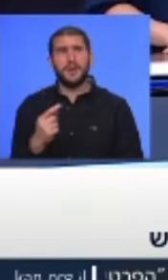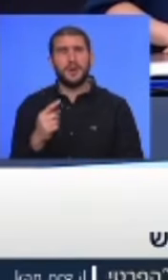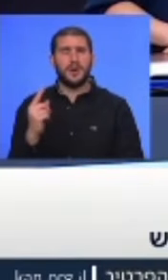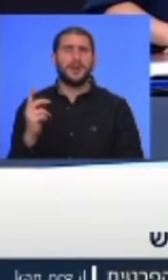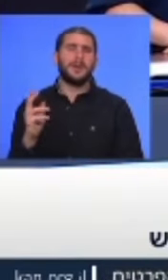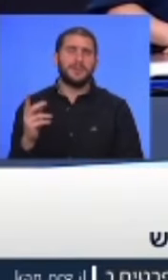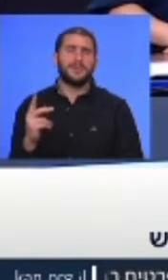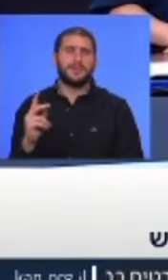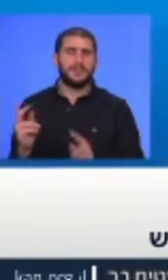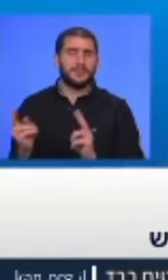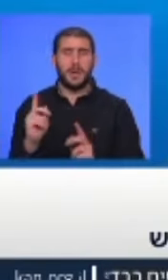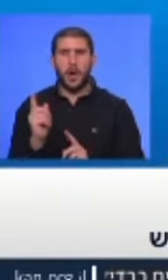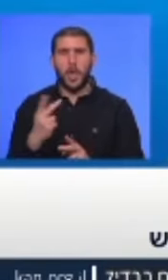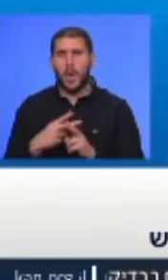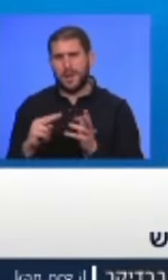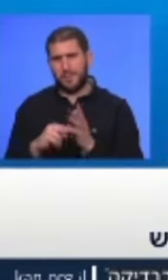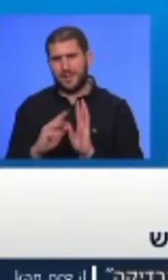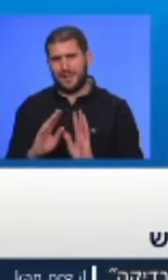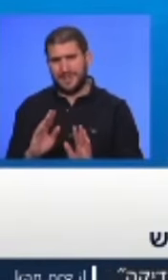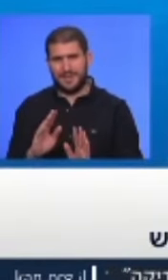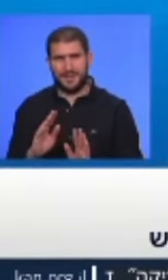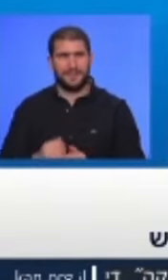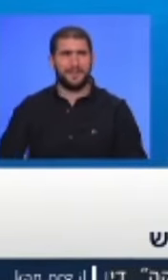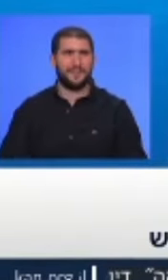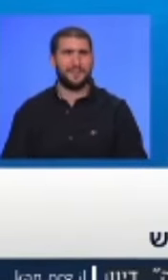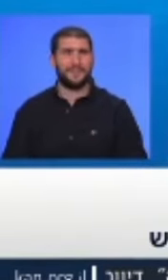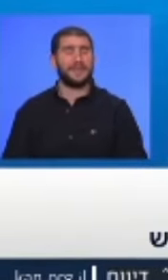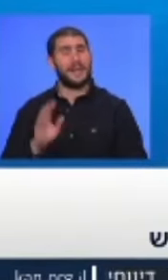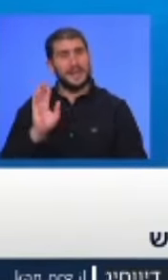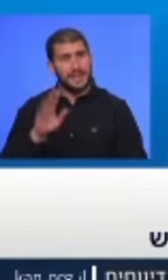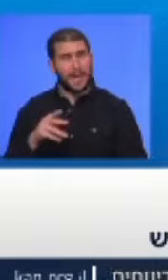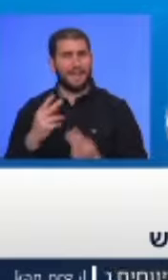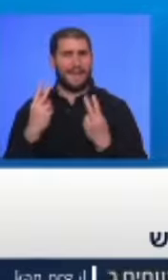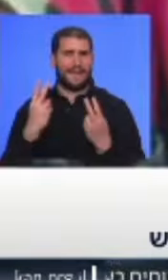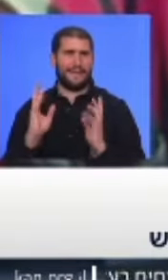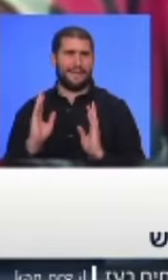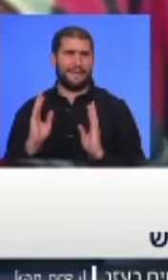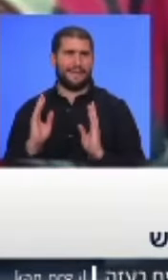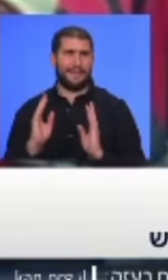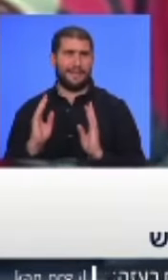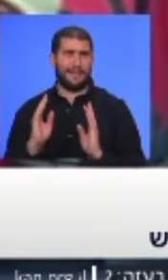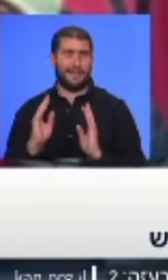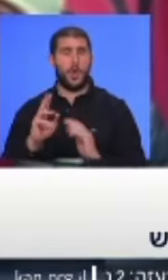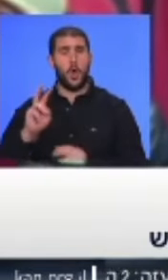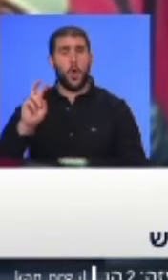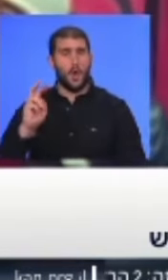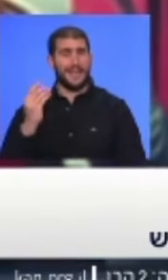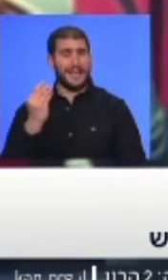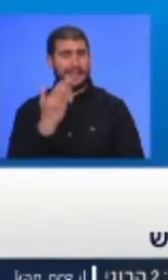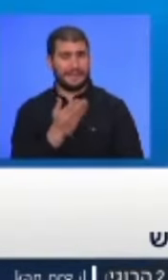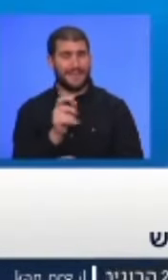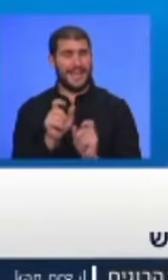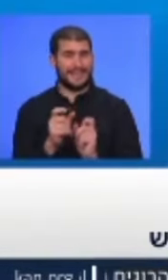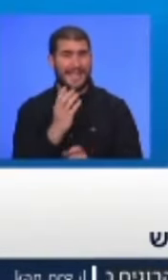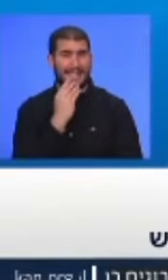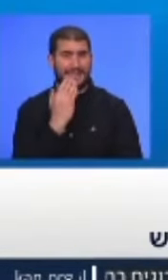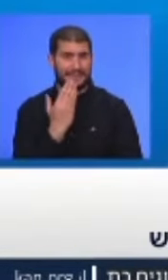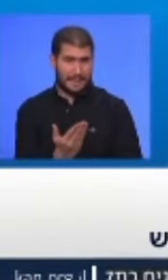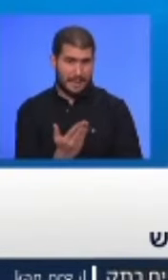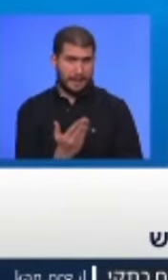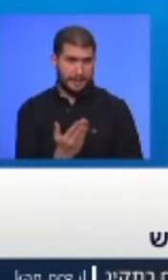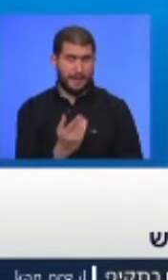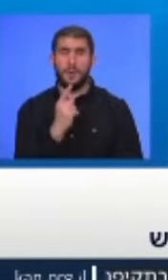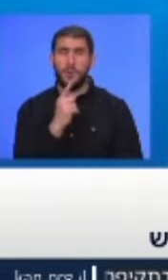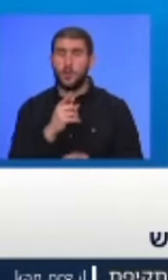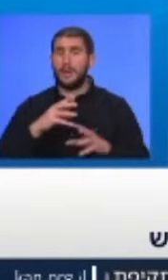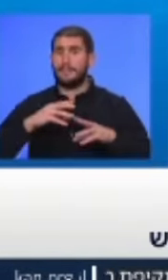הצדדים. אבל היא לא רק פוליטית, בכל הכבוד. בדיוק. היא גם ערכית. בדיוק. עופר כסיף, אזרח מדינת ישראל,